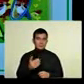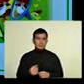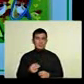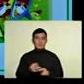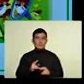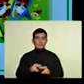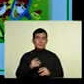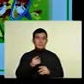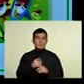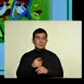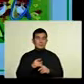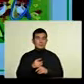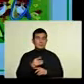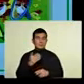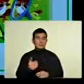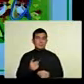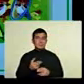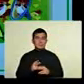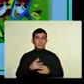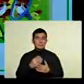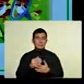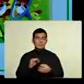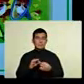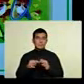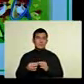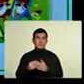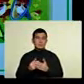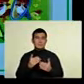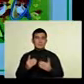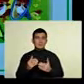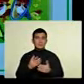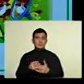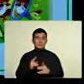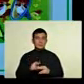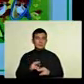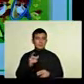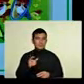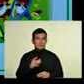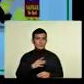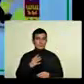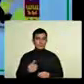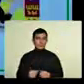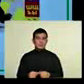пила. Эти загадки принадлежат перу Самуила Яковлевича.